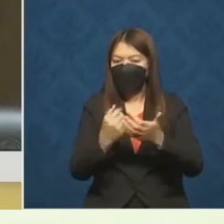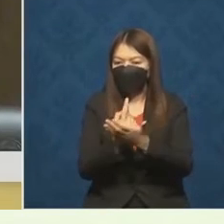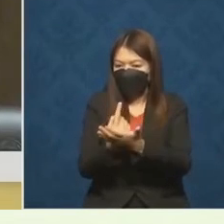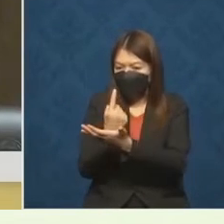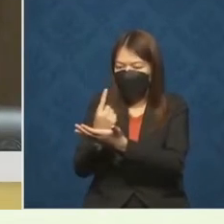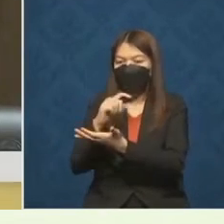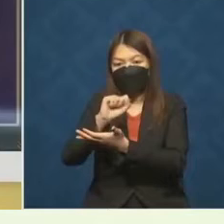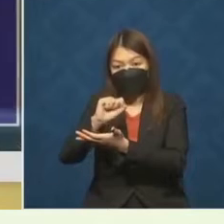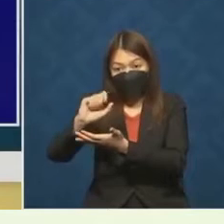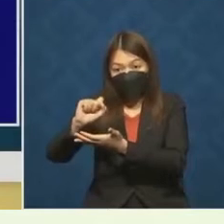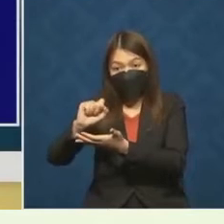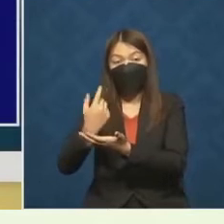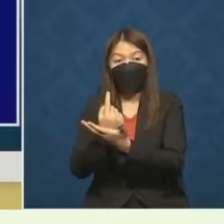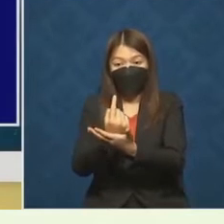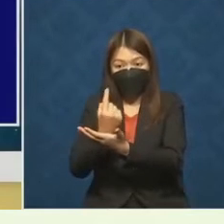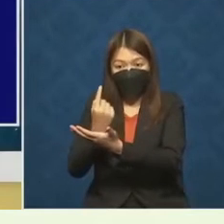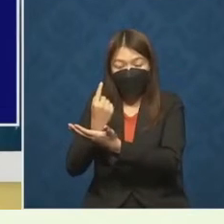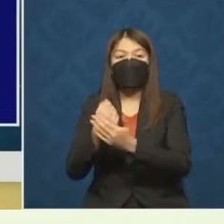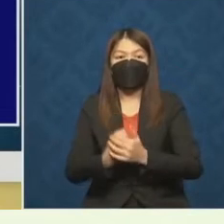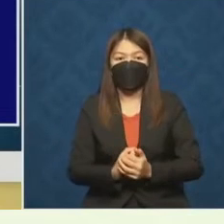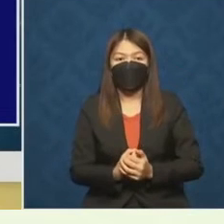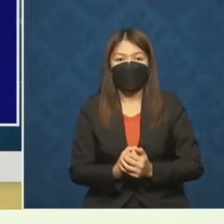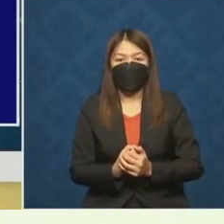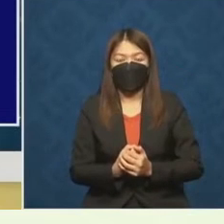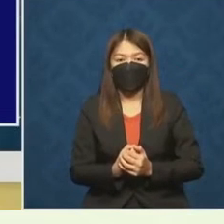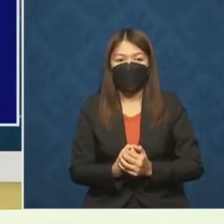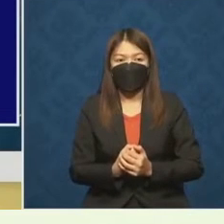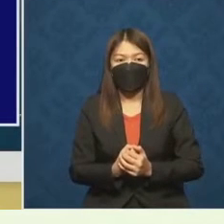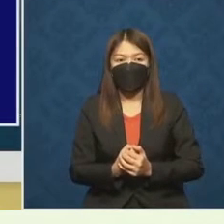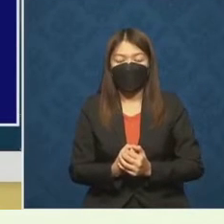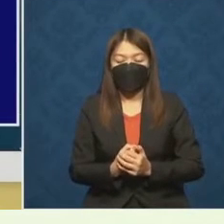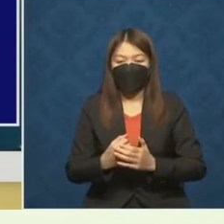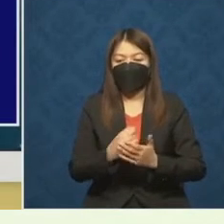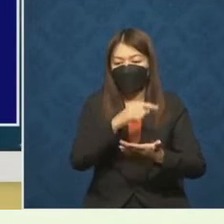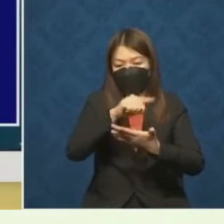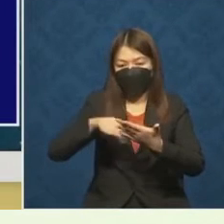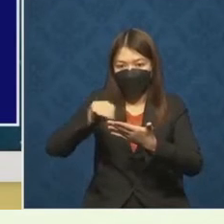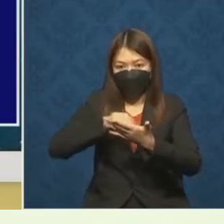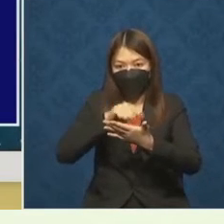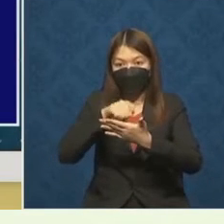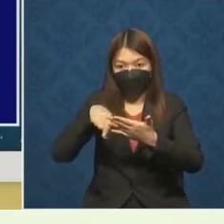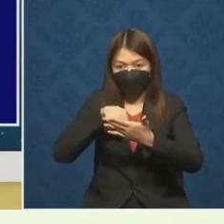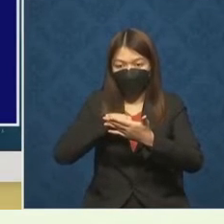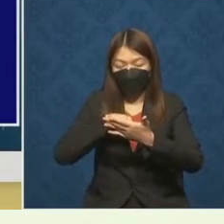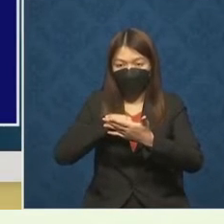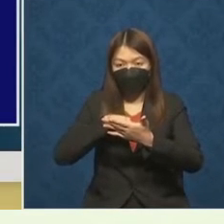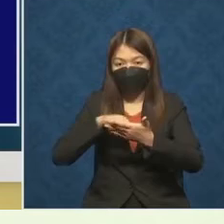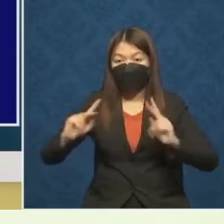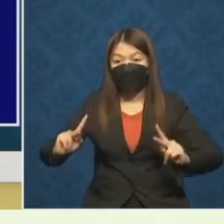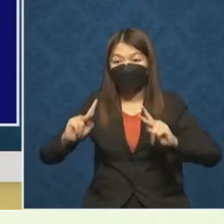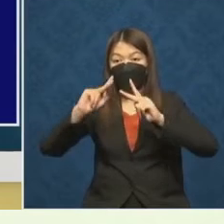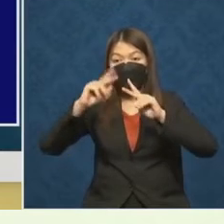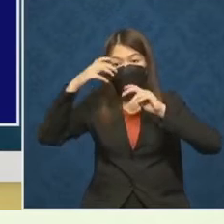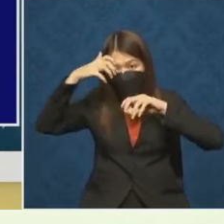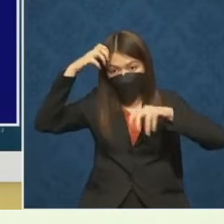ริแรความสุขสุขของพี่น้องประชาชนนะฮะเดิมการเลือกตั้งกระทรวงมหาดไทยเป็น